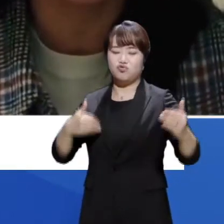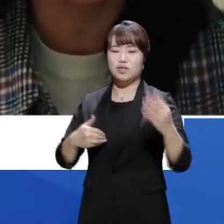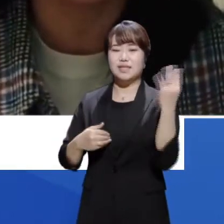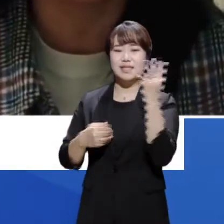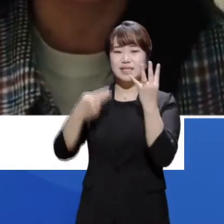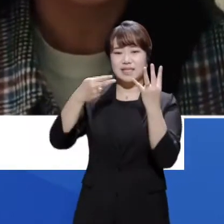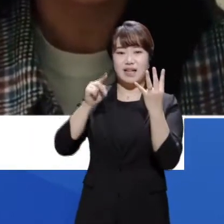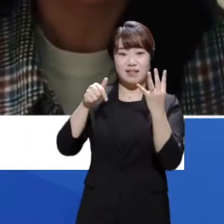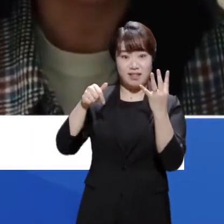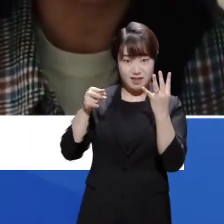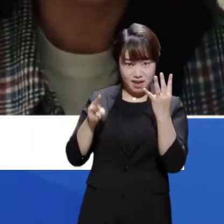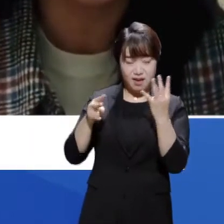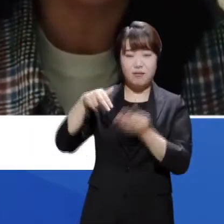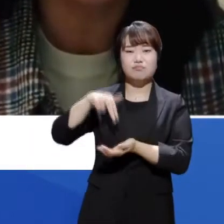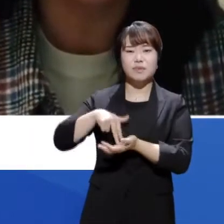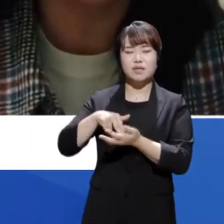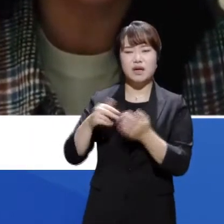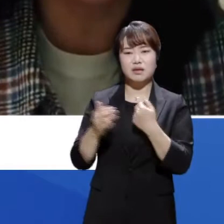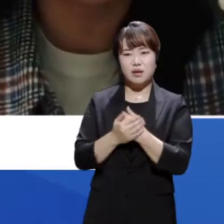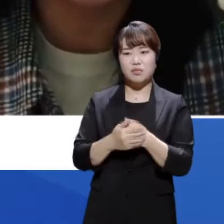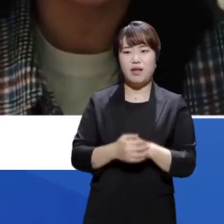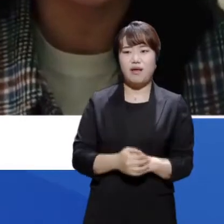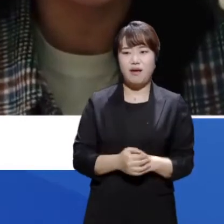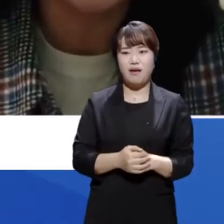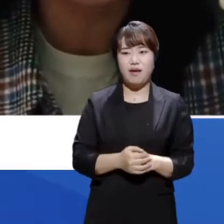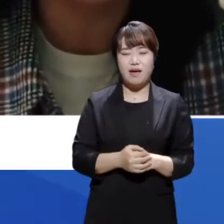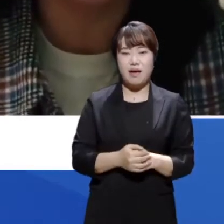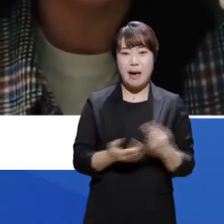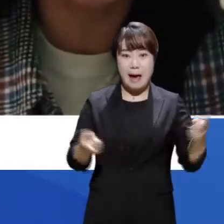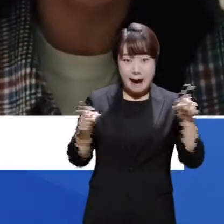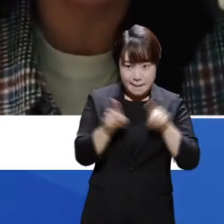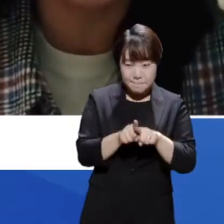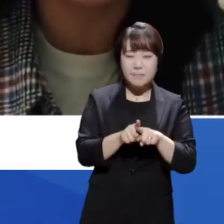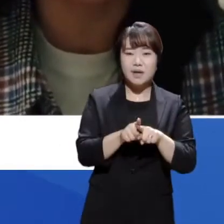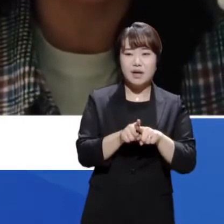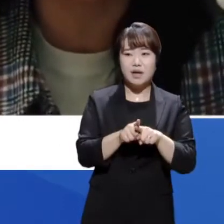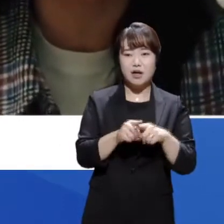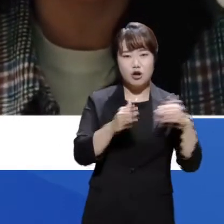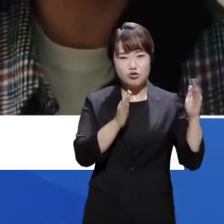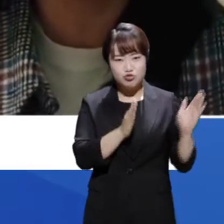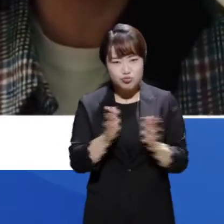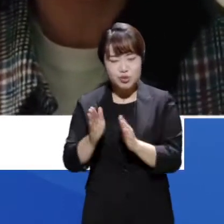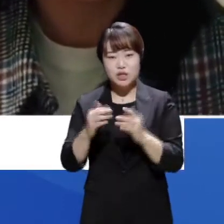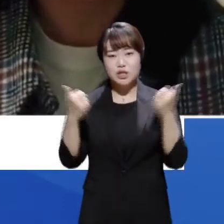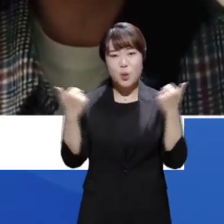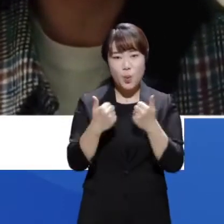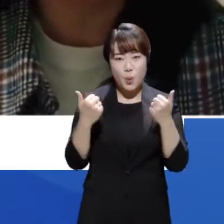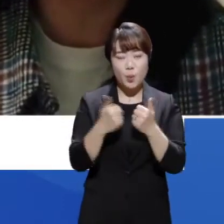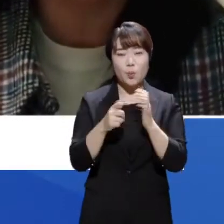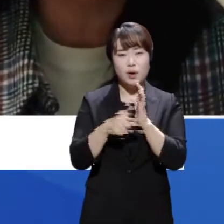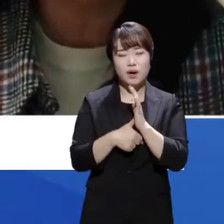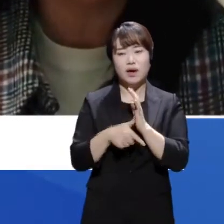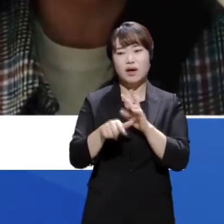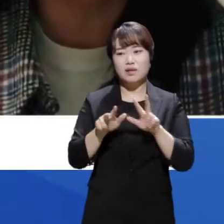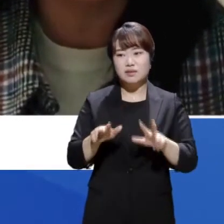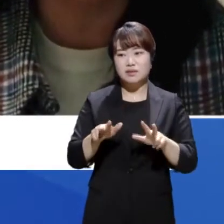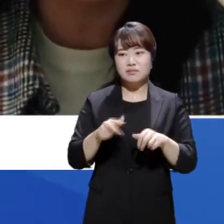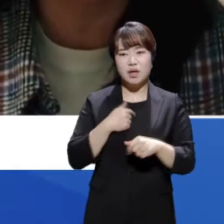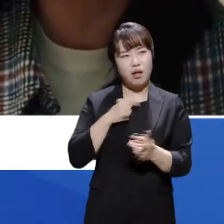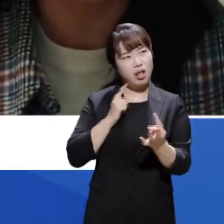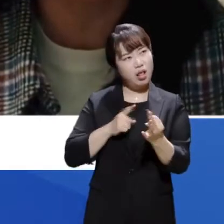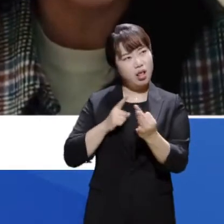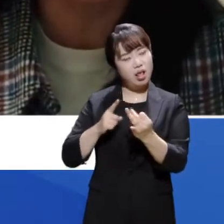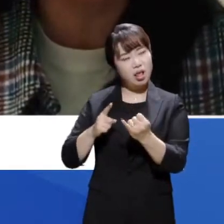있는 상황이어서 세션별로 같이 회의를 하고 준비 회의하는 그런 과정들이 지금 제가